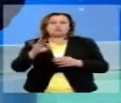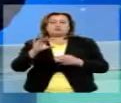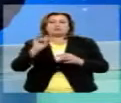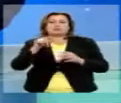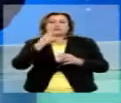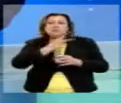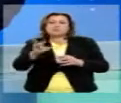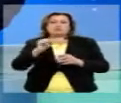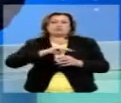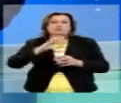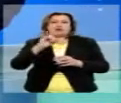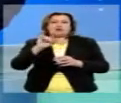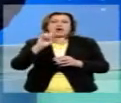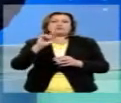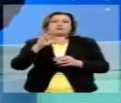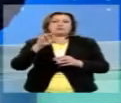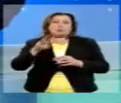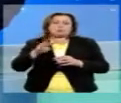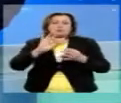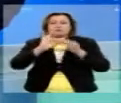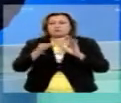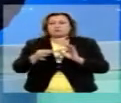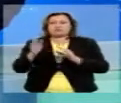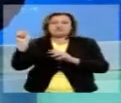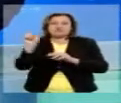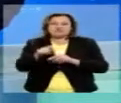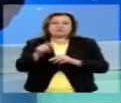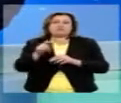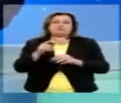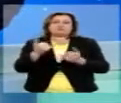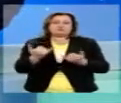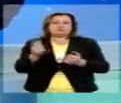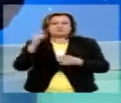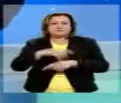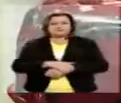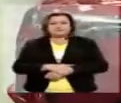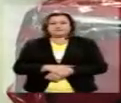с деятельностью АО «Сарарка Автопром». Подробности визита в материале моих коллег.